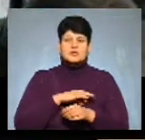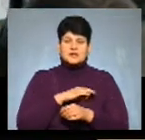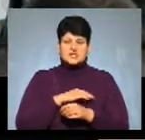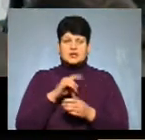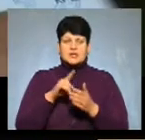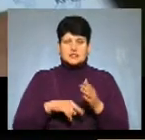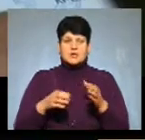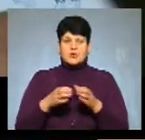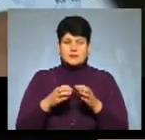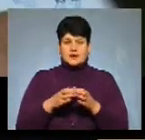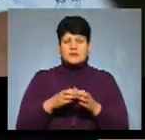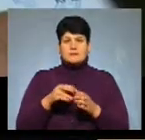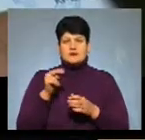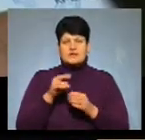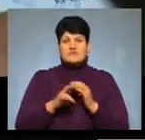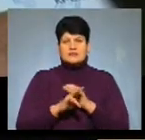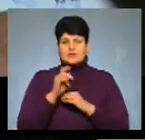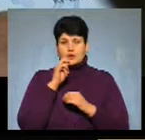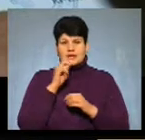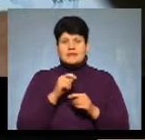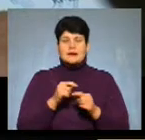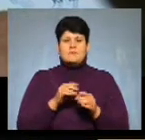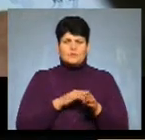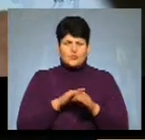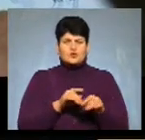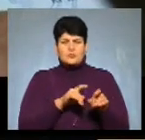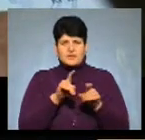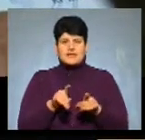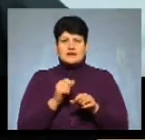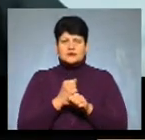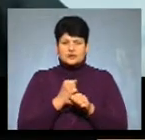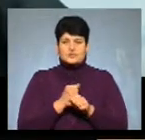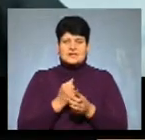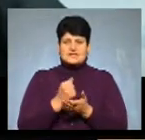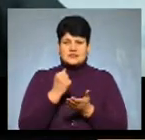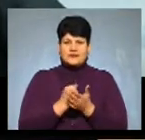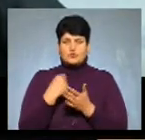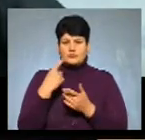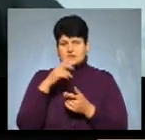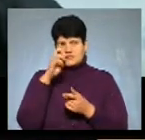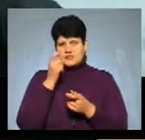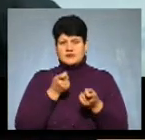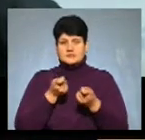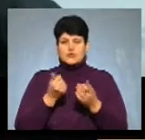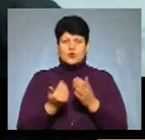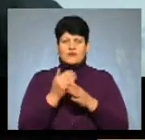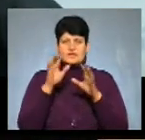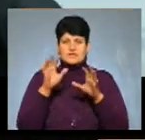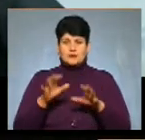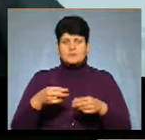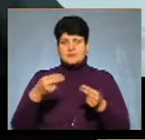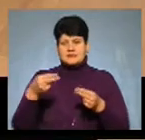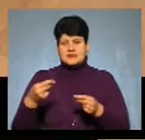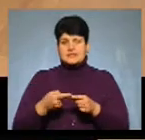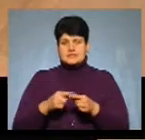громада Гніздичного до Православної церкви України перейде після того, як виготовить і затвердить в обласній адміністрації новий статут. Підписати цей